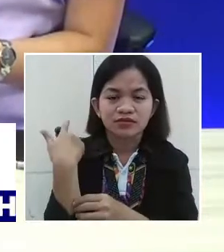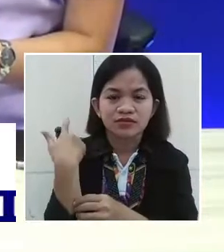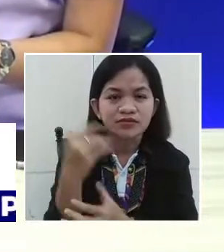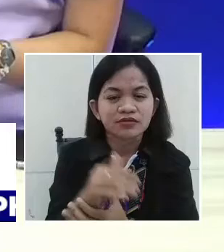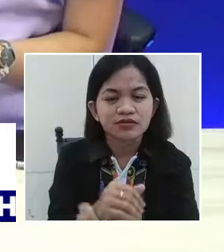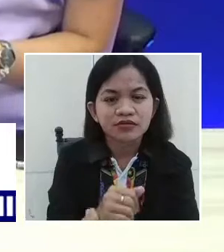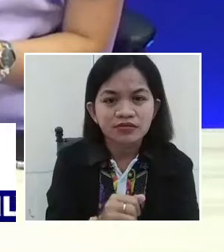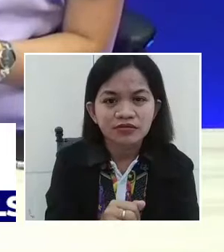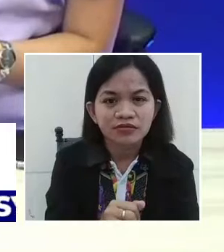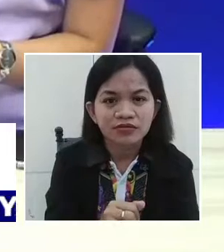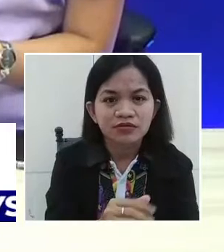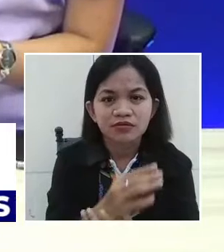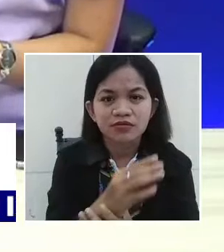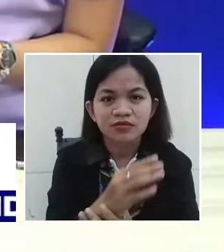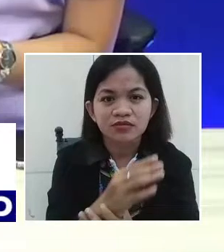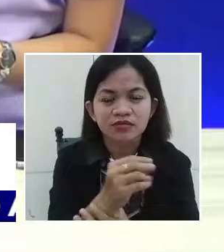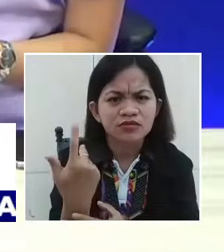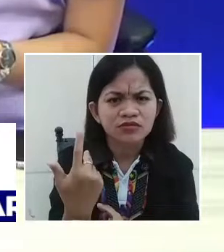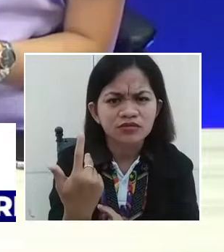have this